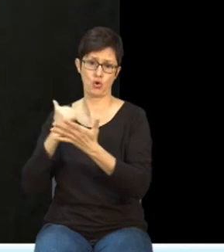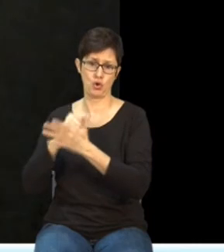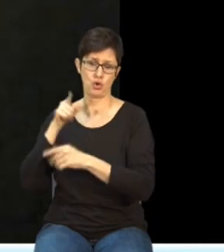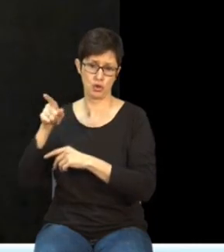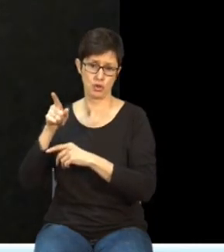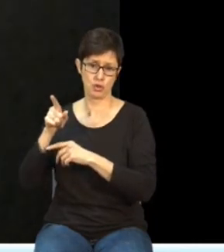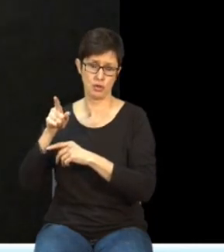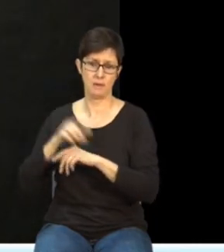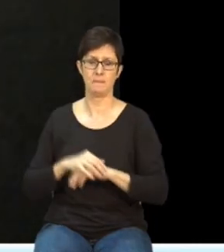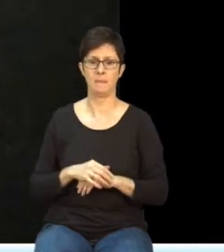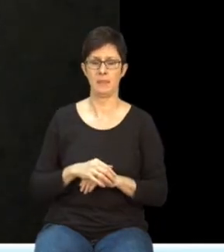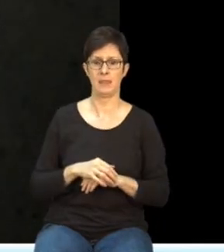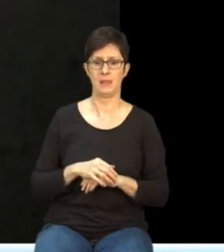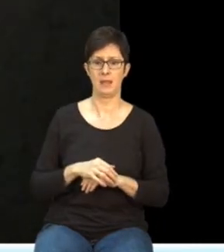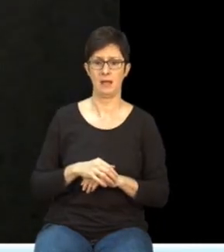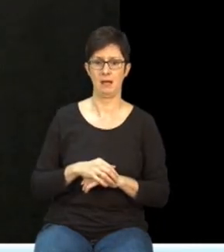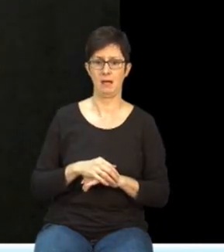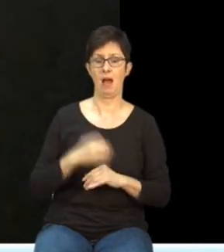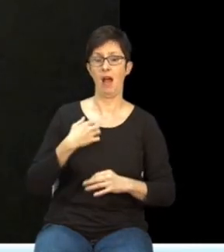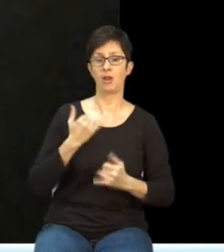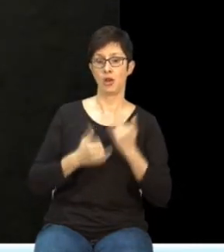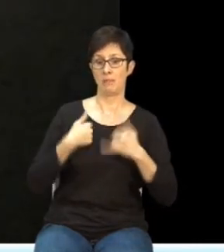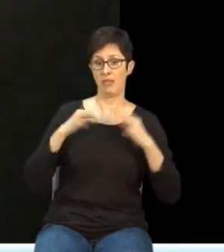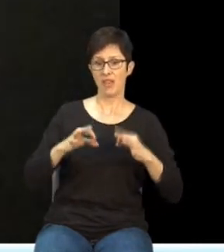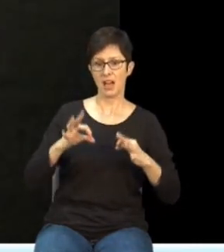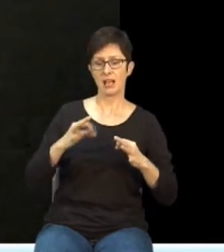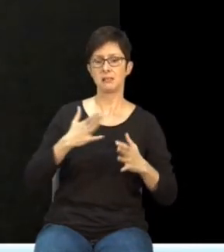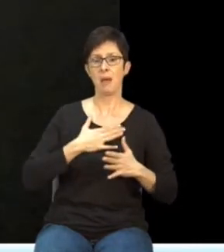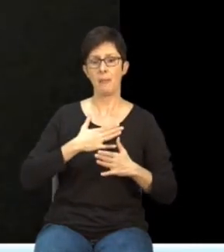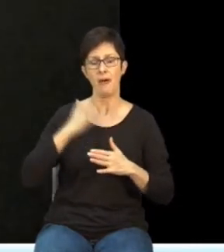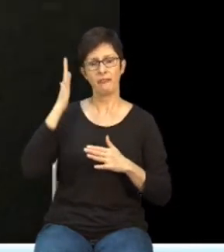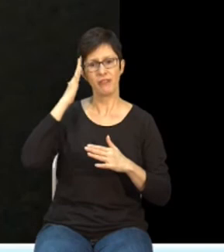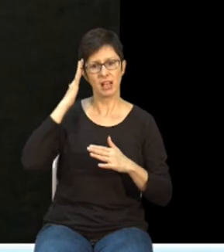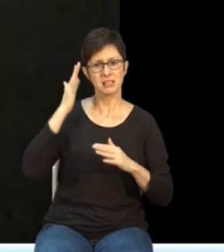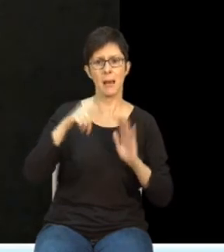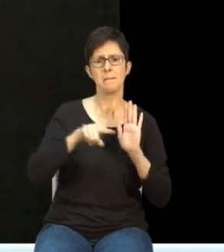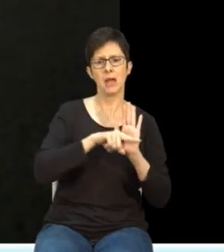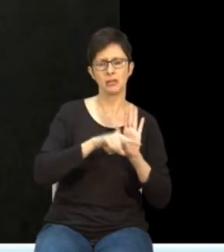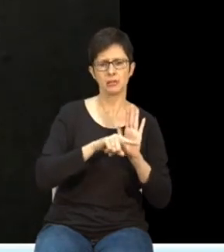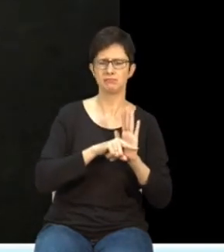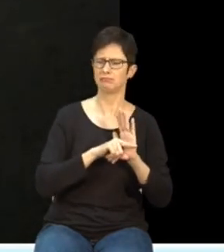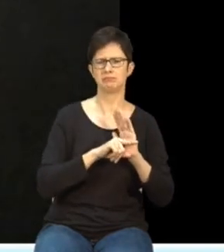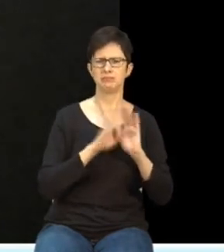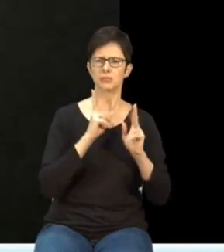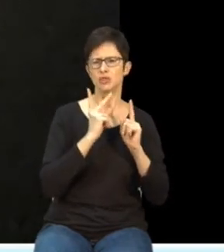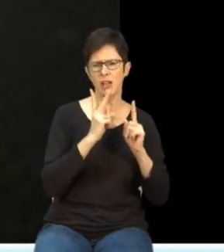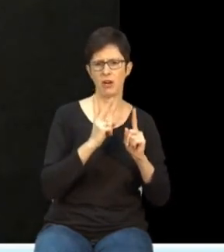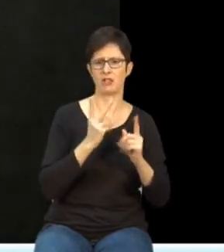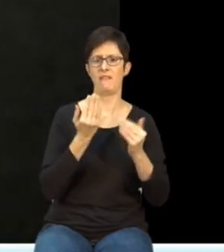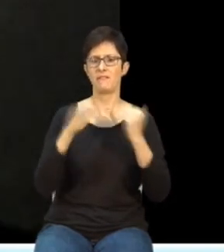na podstawie obecnego stanu wiedzy ewentualnej szkodliwości natomiast